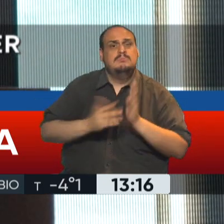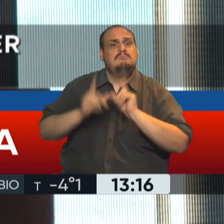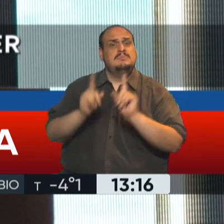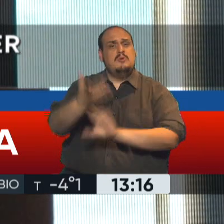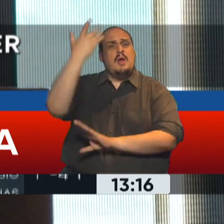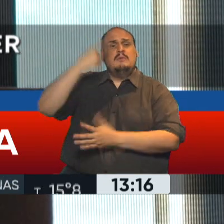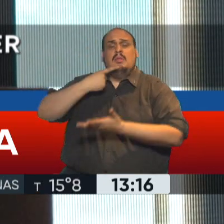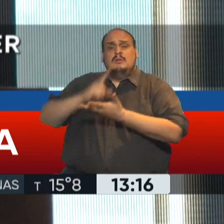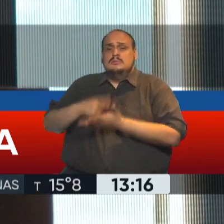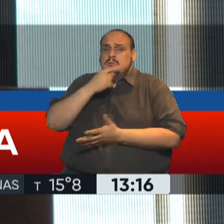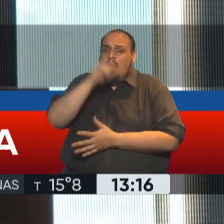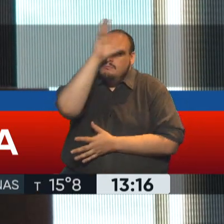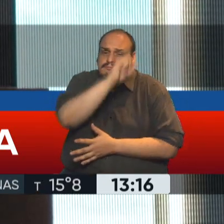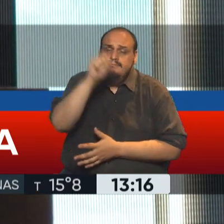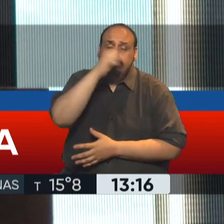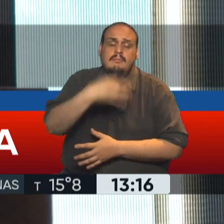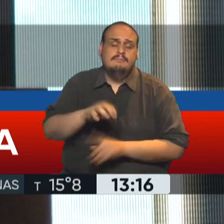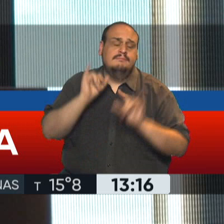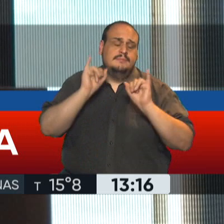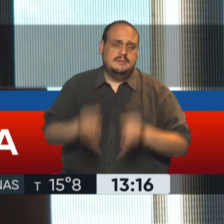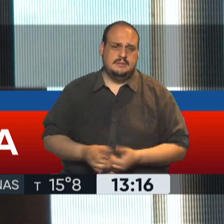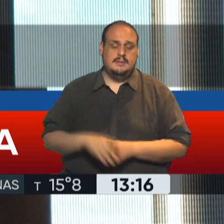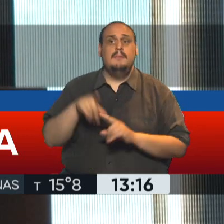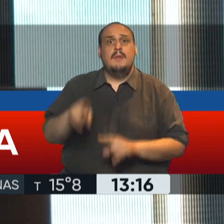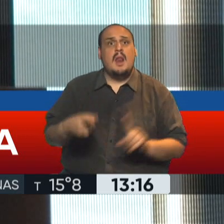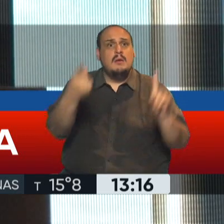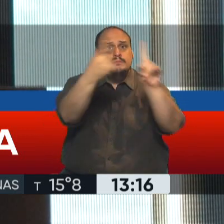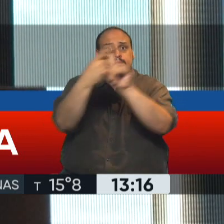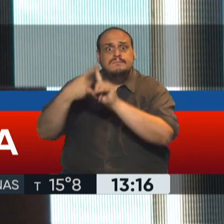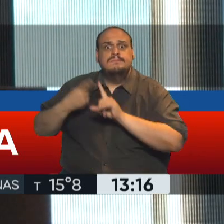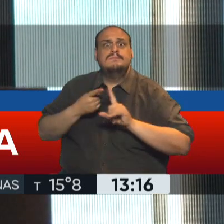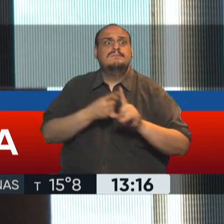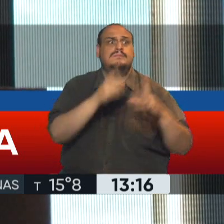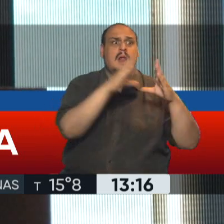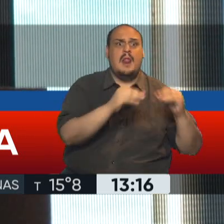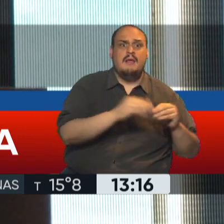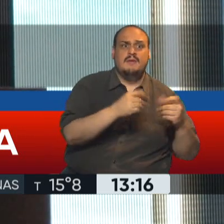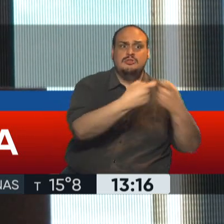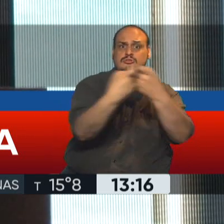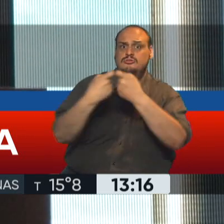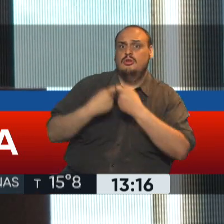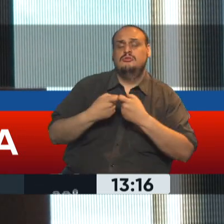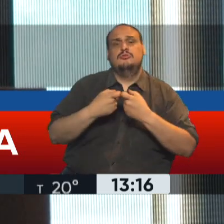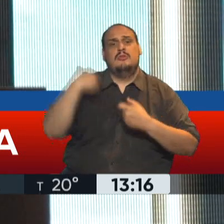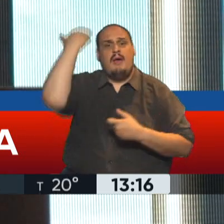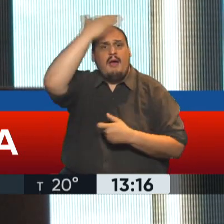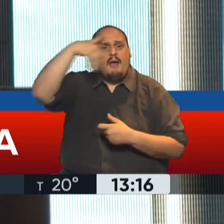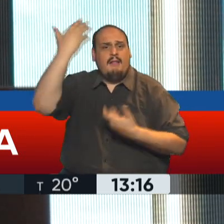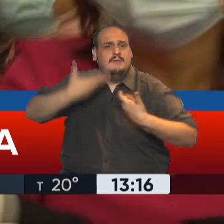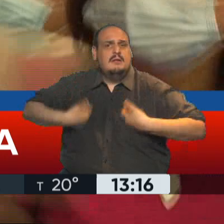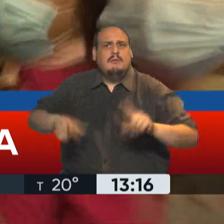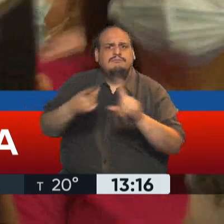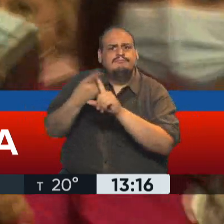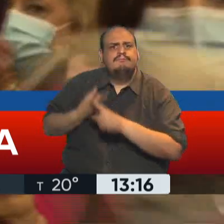بما يعيد العلاقة اللبنانية العربية والخليجية بالذات إلى